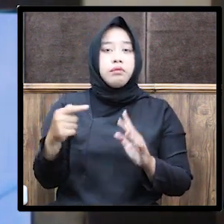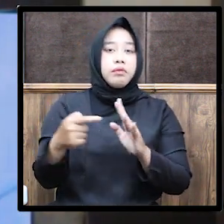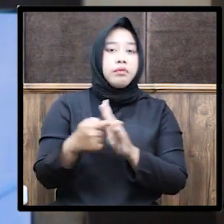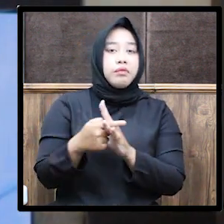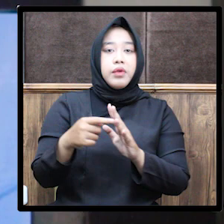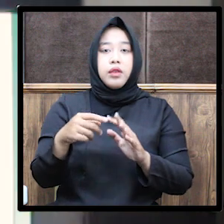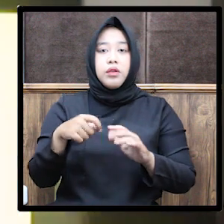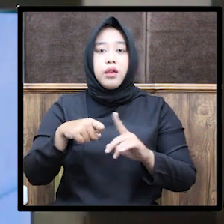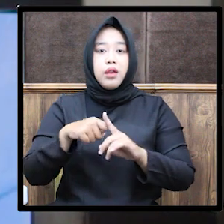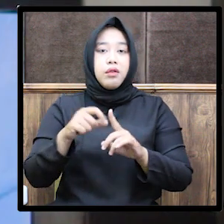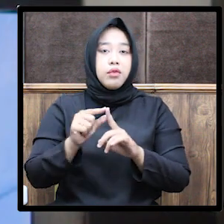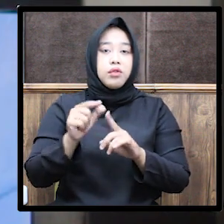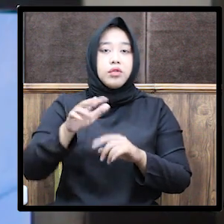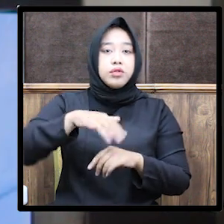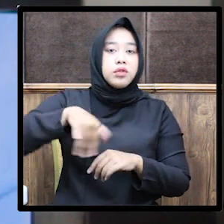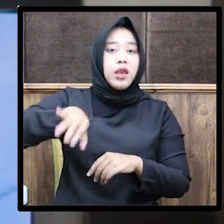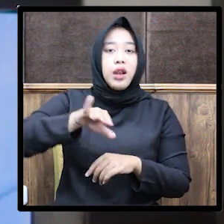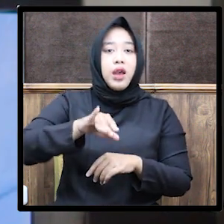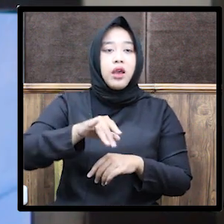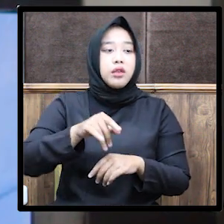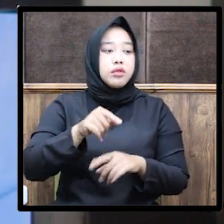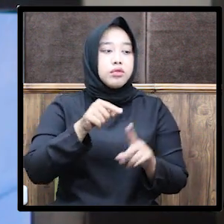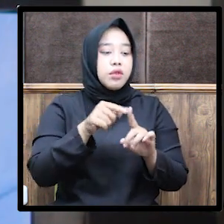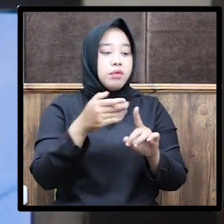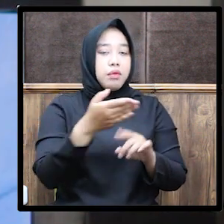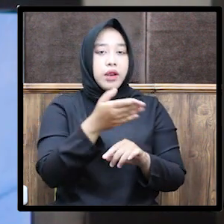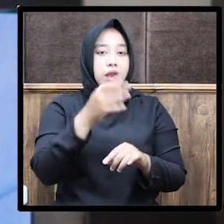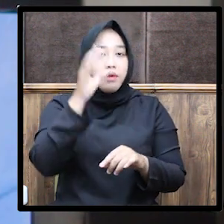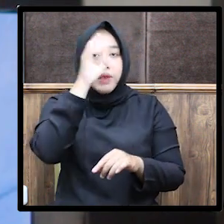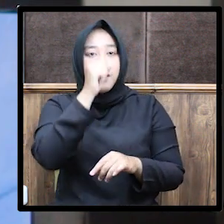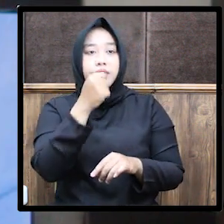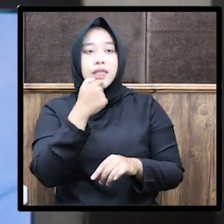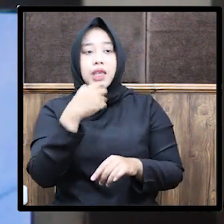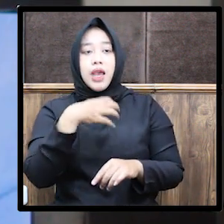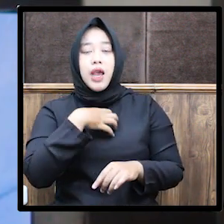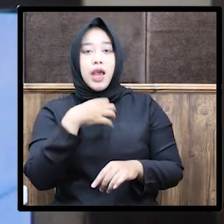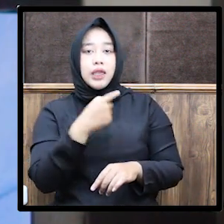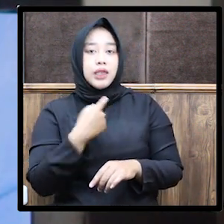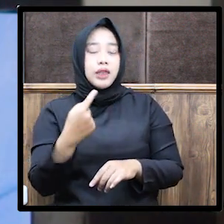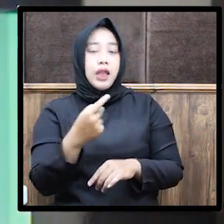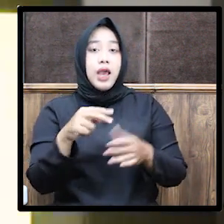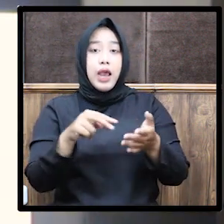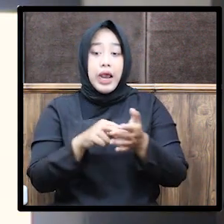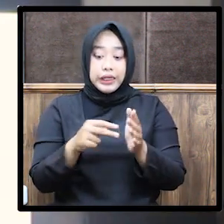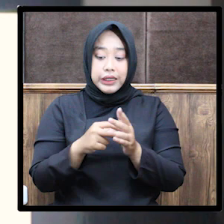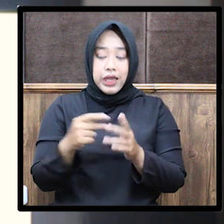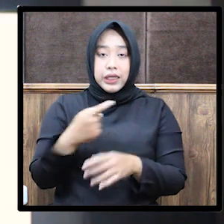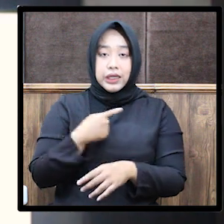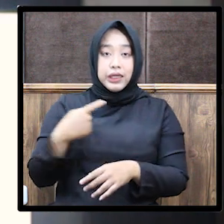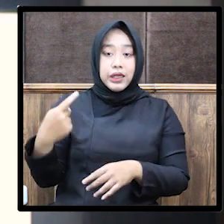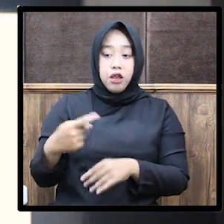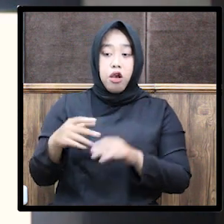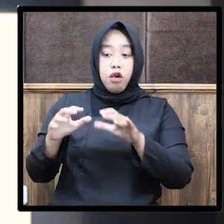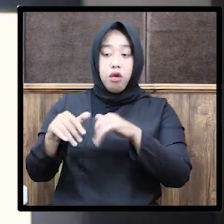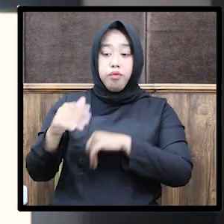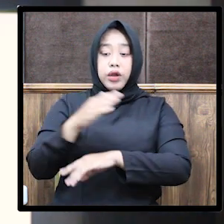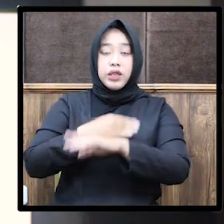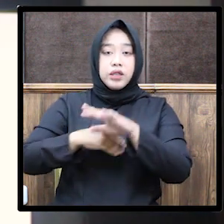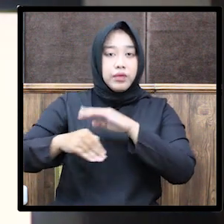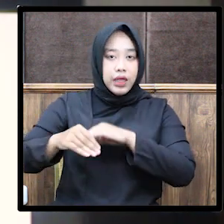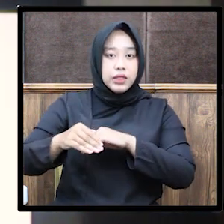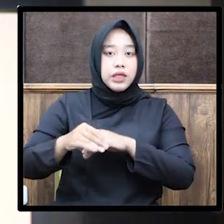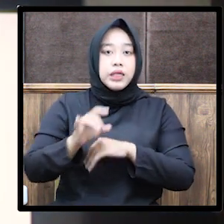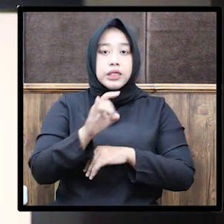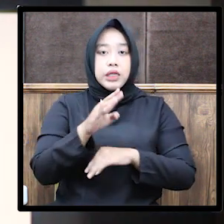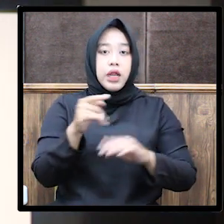dengan hak kita begitu. Artinya kita sebagai pemilih difabel juga penting untuk sambil menggunakan hak